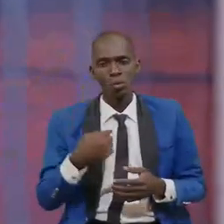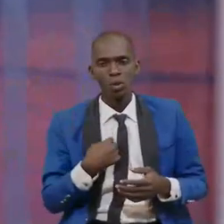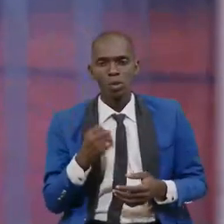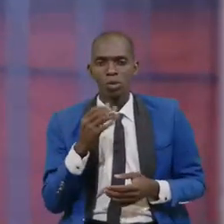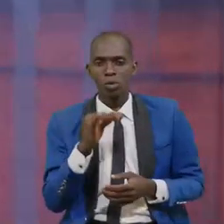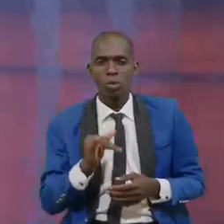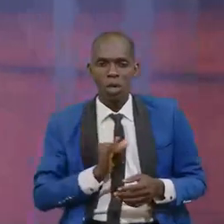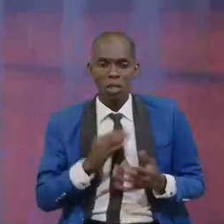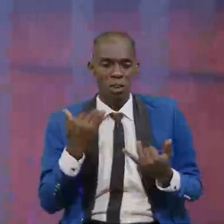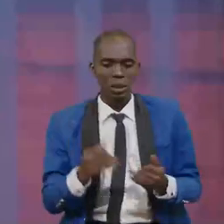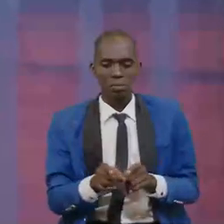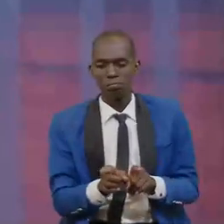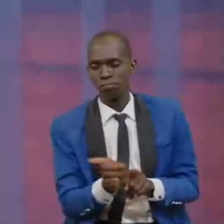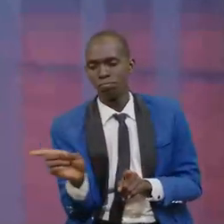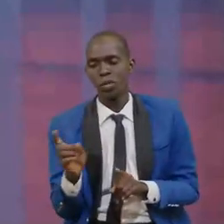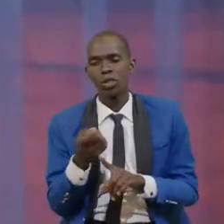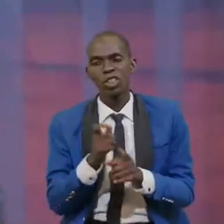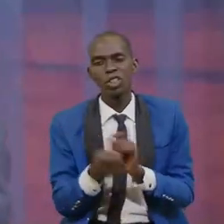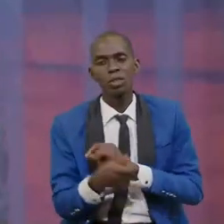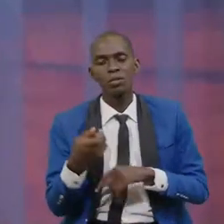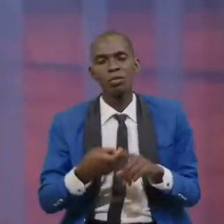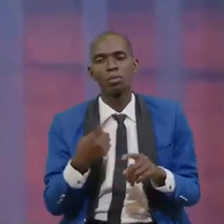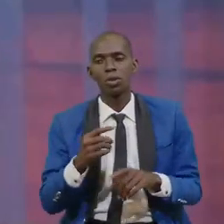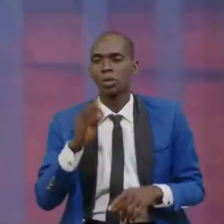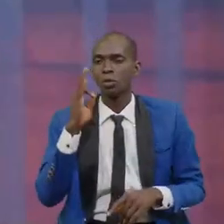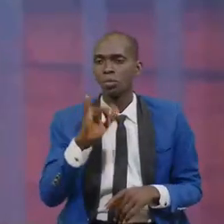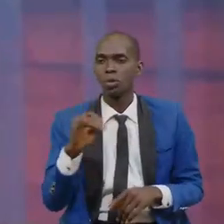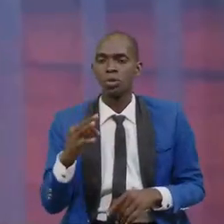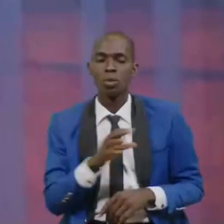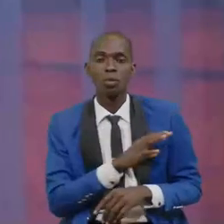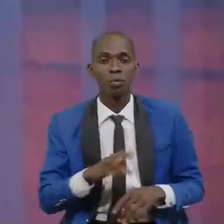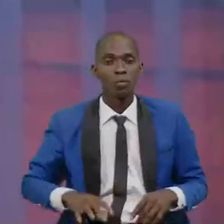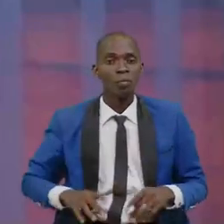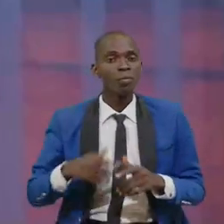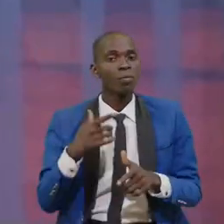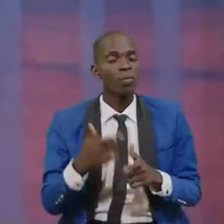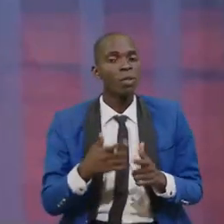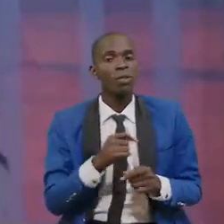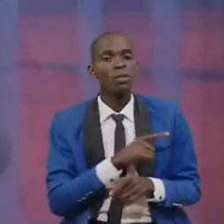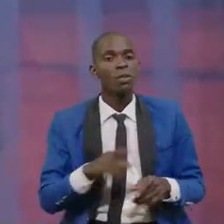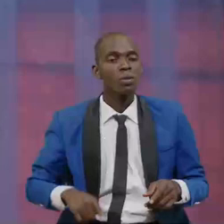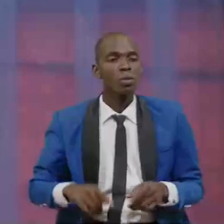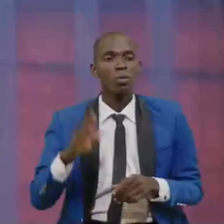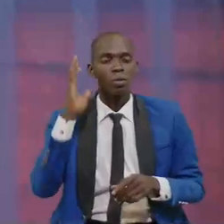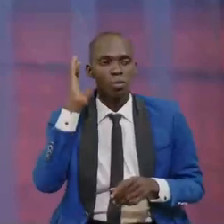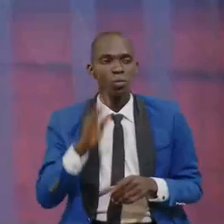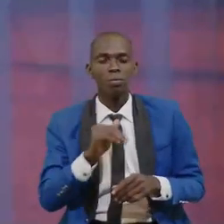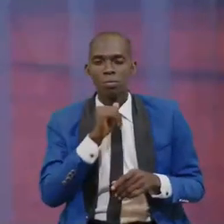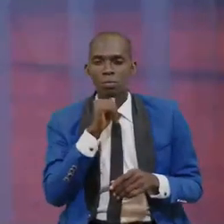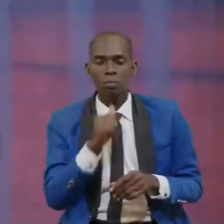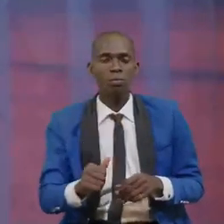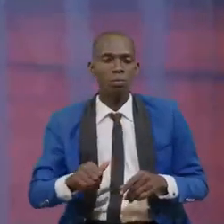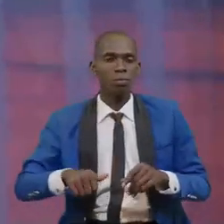Et je dévie de la prédication de Christ. Le Seigneur ne va pas confirmer la parole que je prêche,